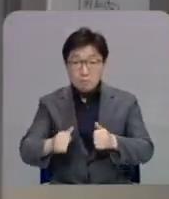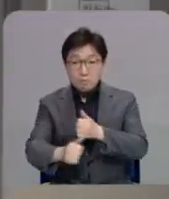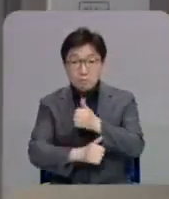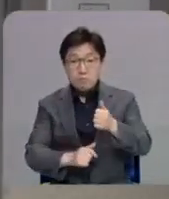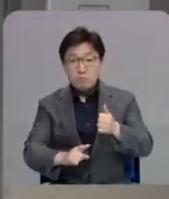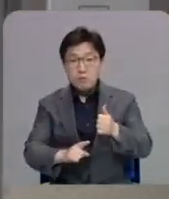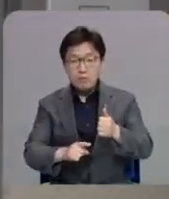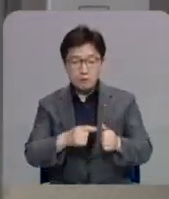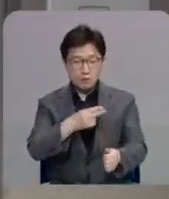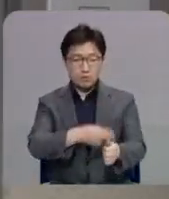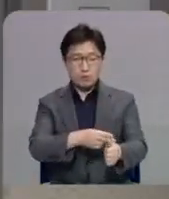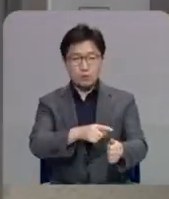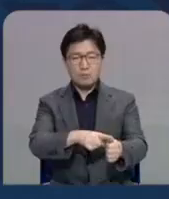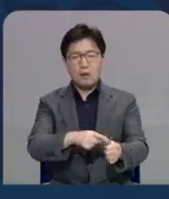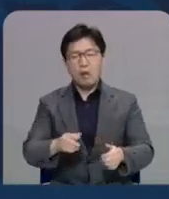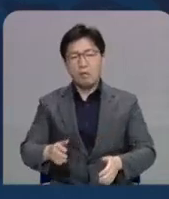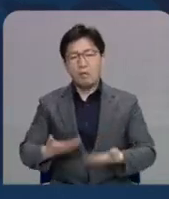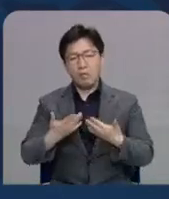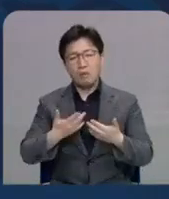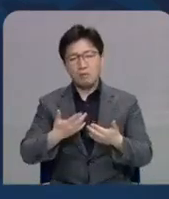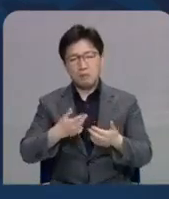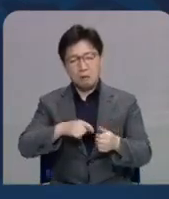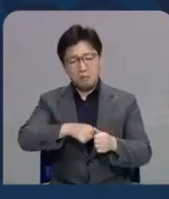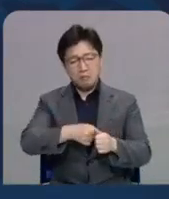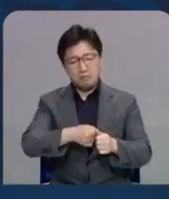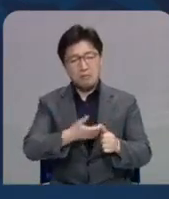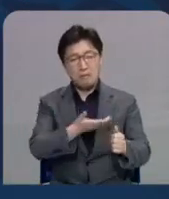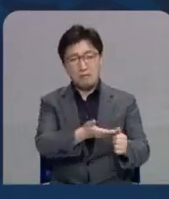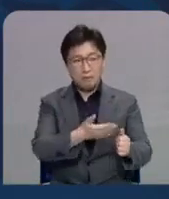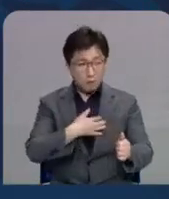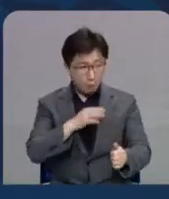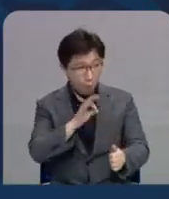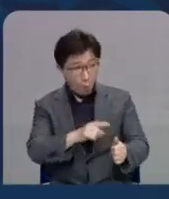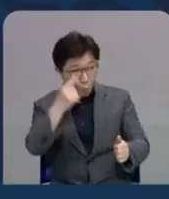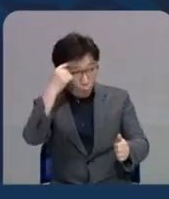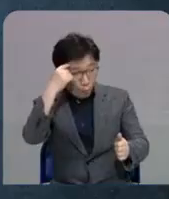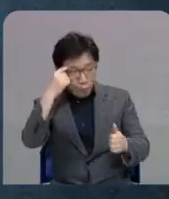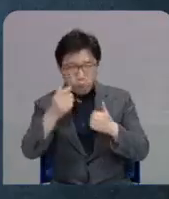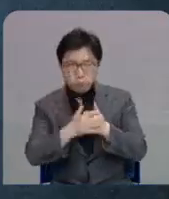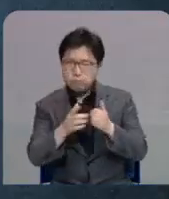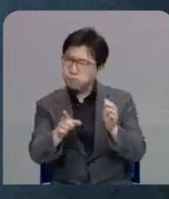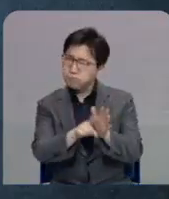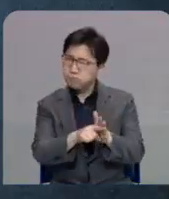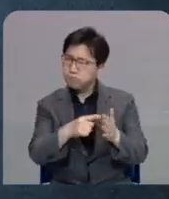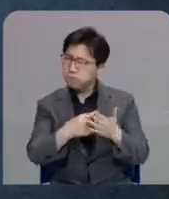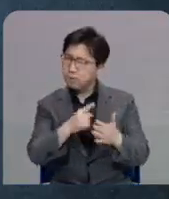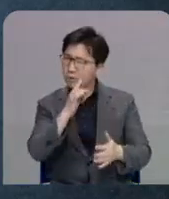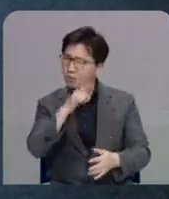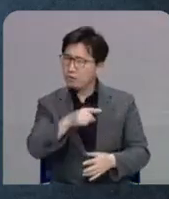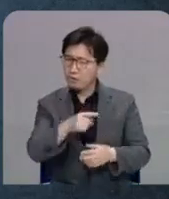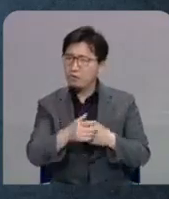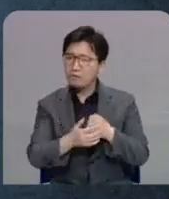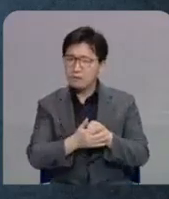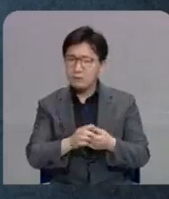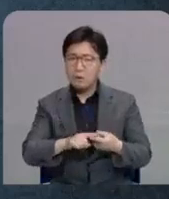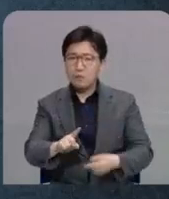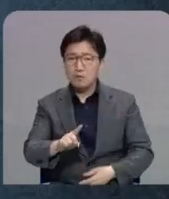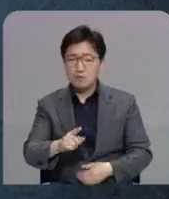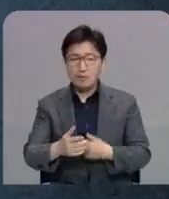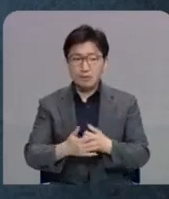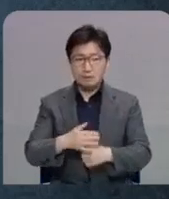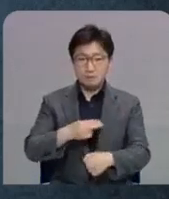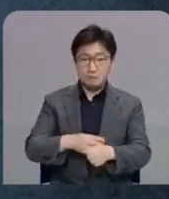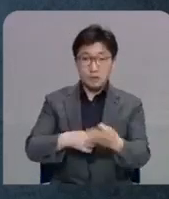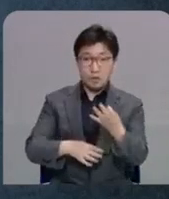a 교수에게 경 진기를 내리자 동료 교수들이 반발하고 있습니다 전북대 컴퓨터공학부 교수